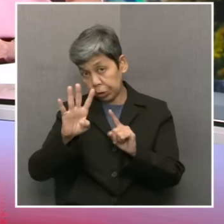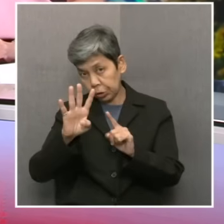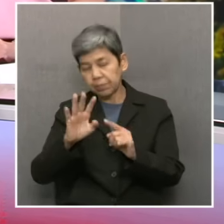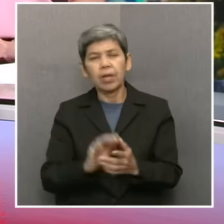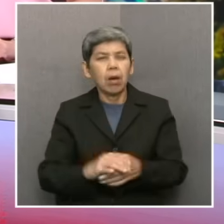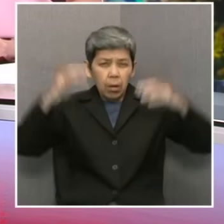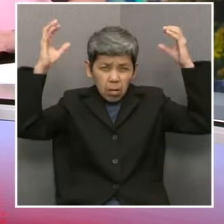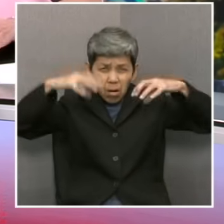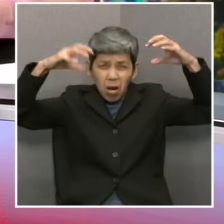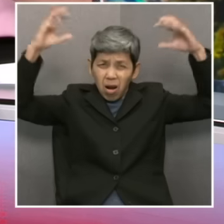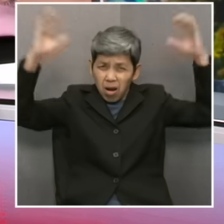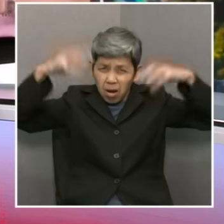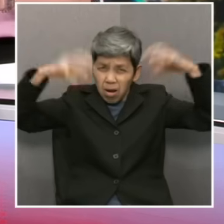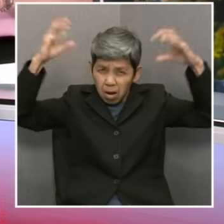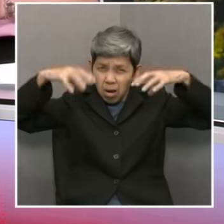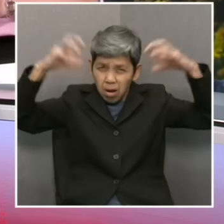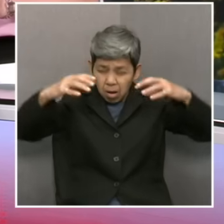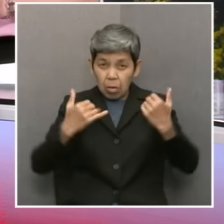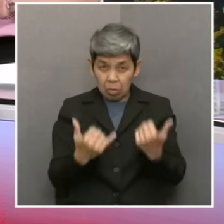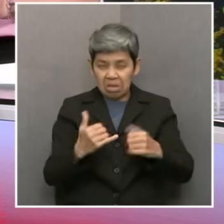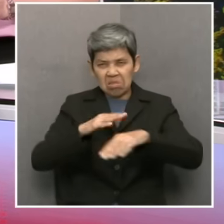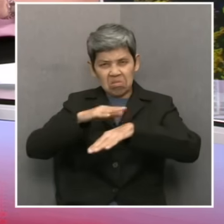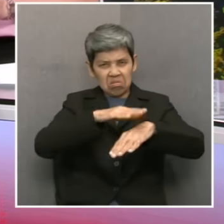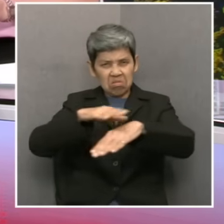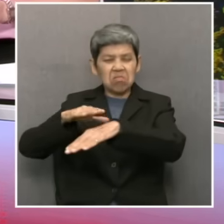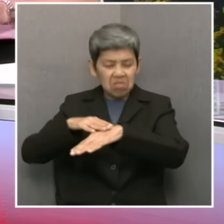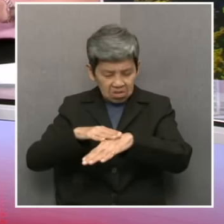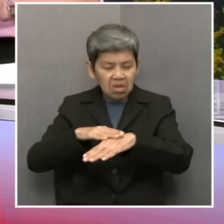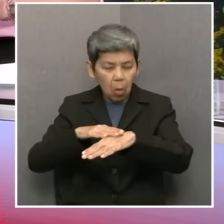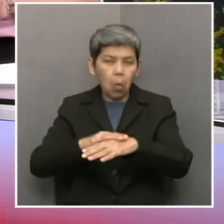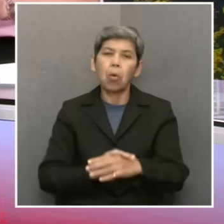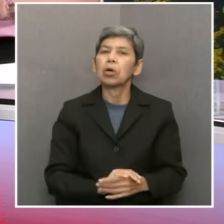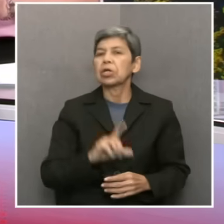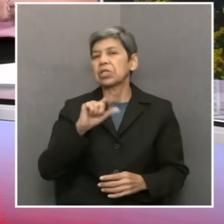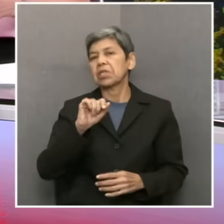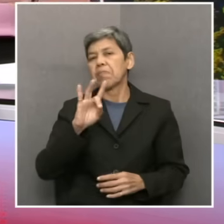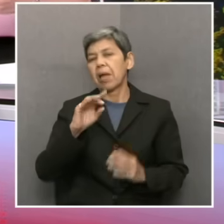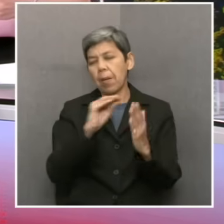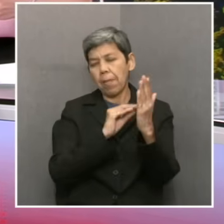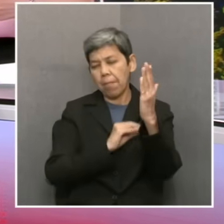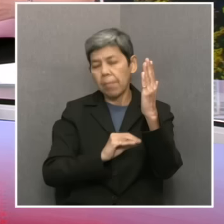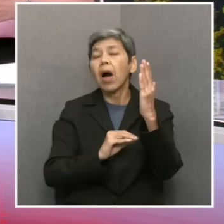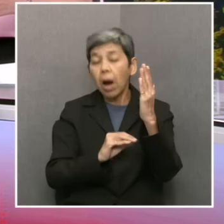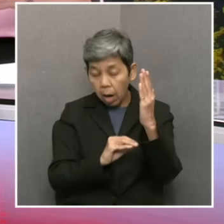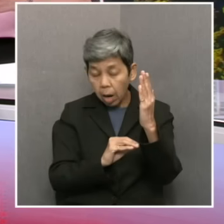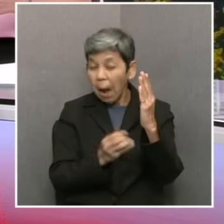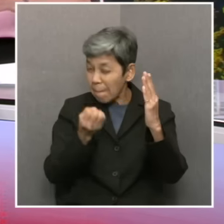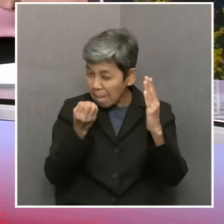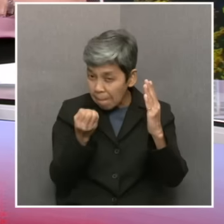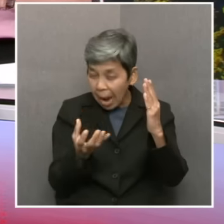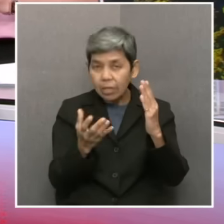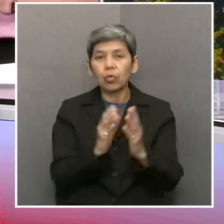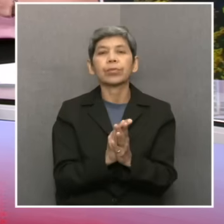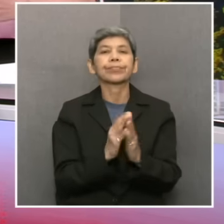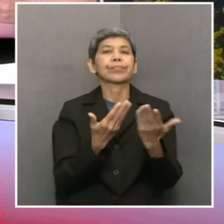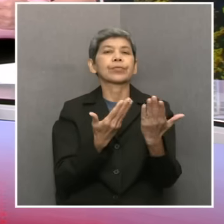ของฝนตกหนักถึงหนักมากวันนี้ประกาศเตือนในพื้นที่รวมแล้ว 28จังหวัดด้วยกันค่ะส่วนใหญ่จะเป็นจังหวัดในพื้นที่ภาค